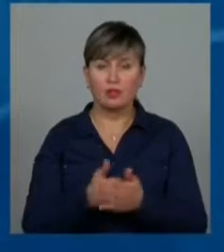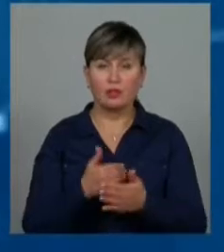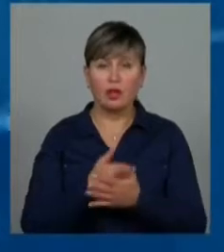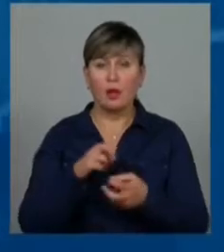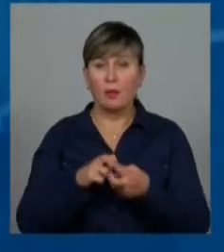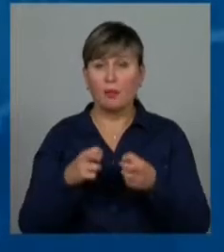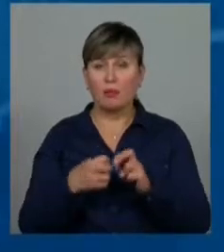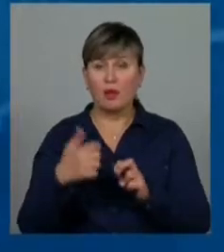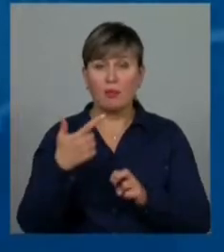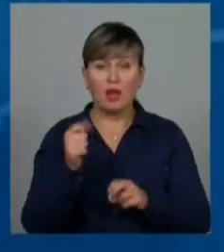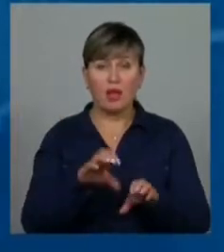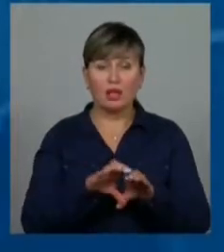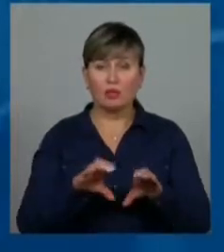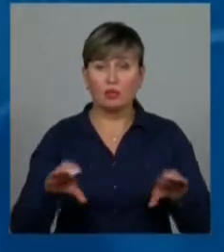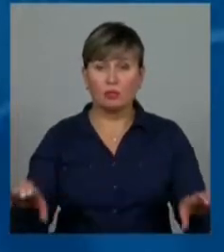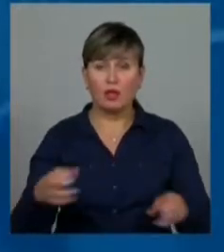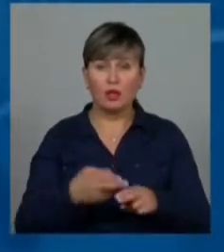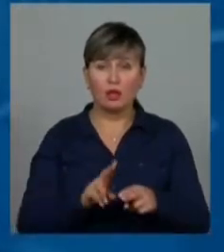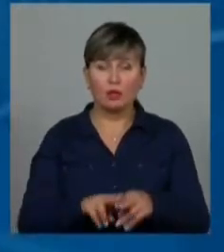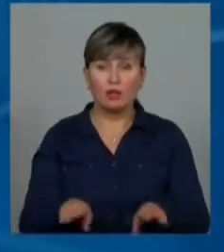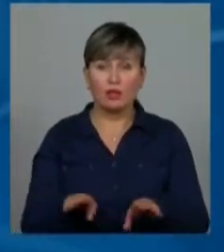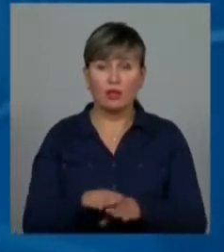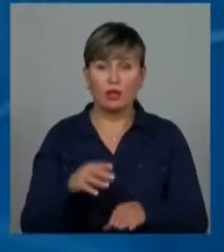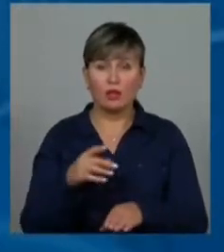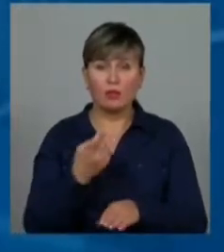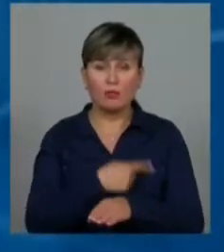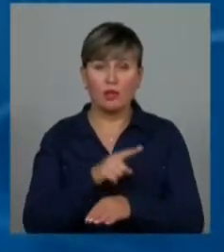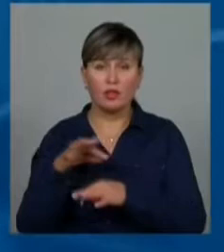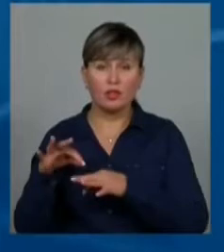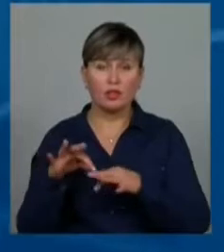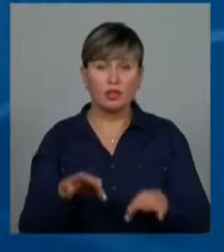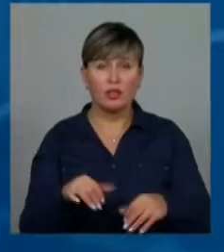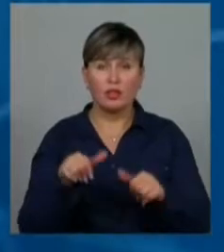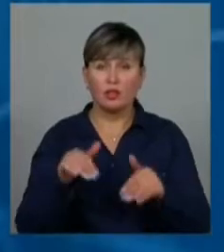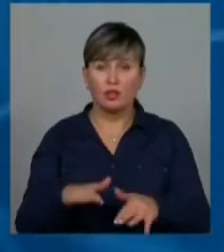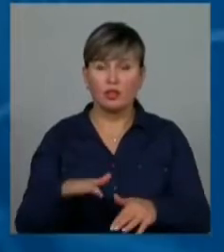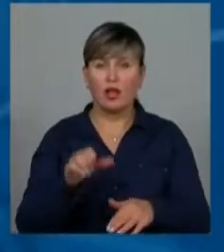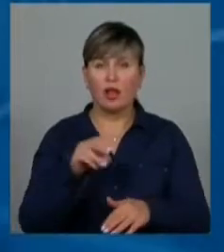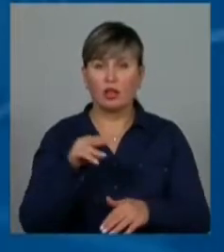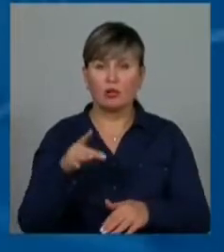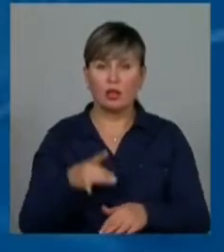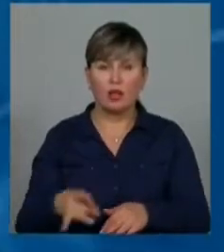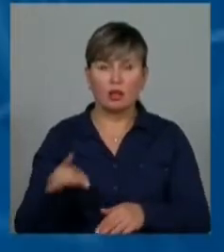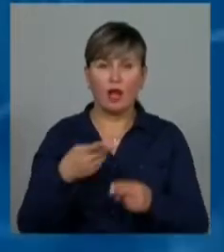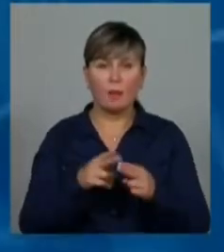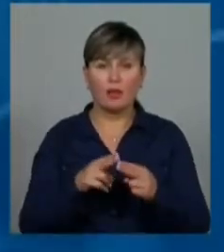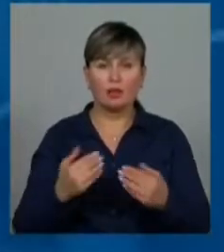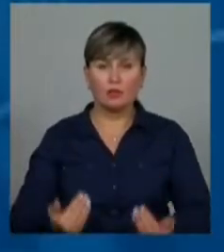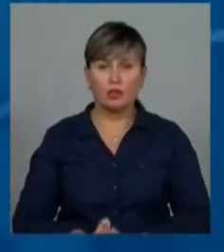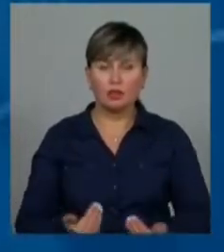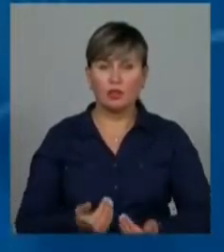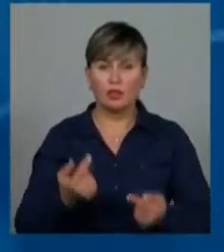Проблему с газовой трубой, перекрывавшей проезд карете скорой и пожарным машинам, решили в Алатауском районе. Об этом жители просили